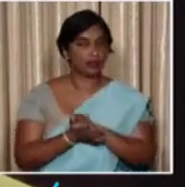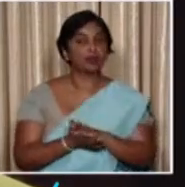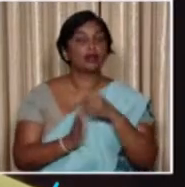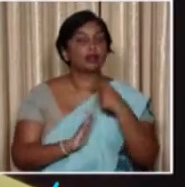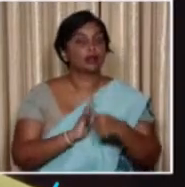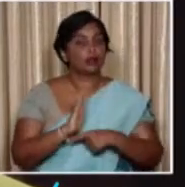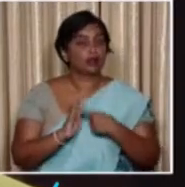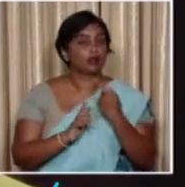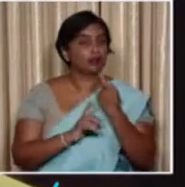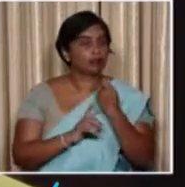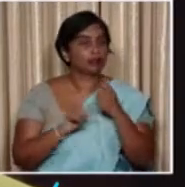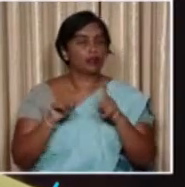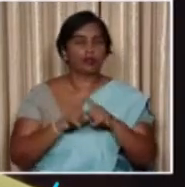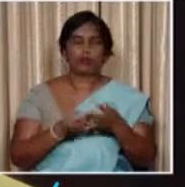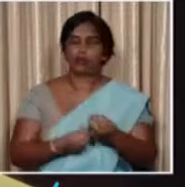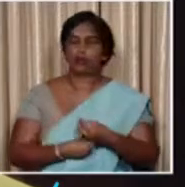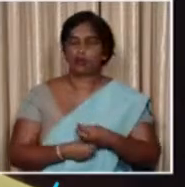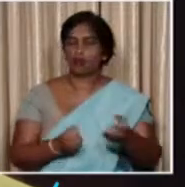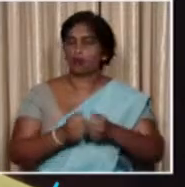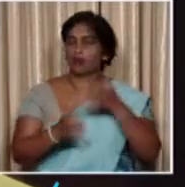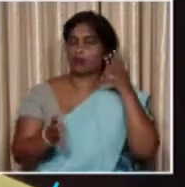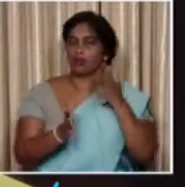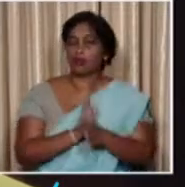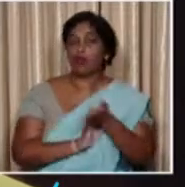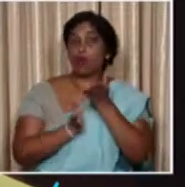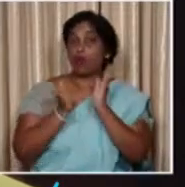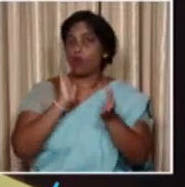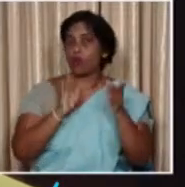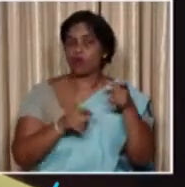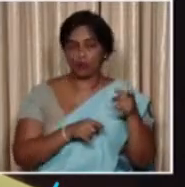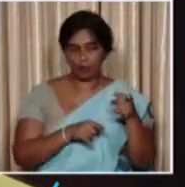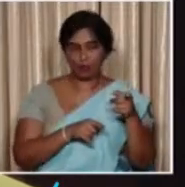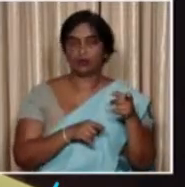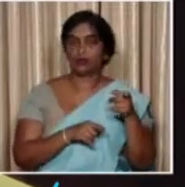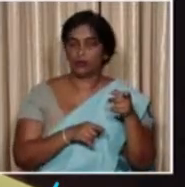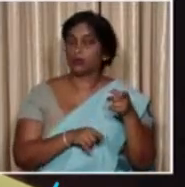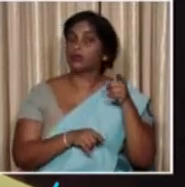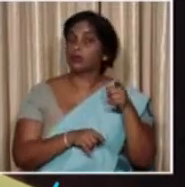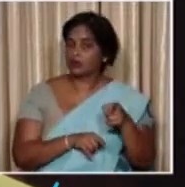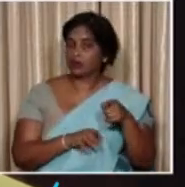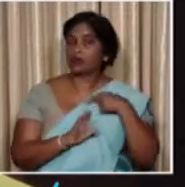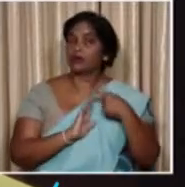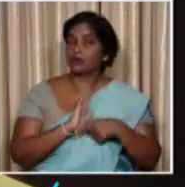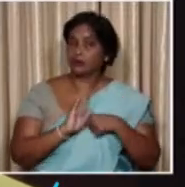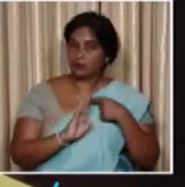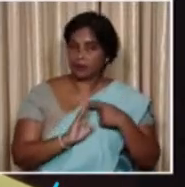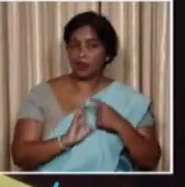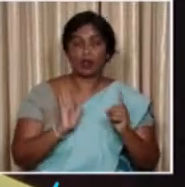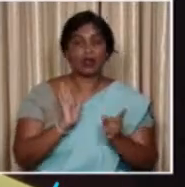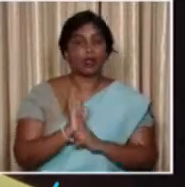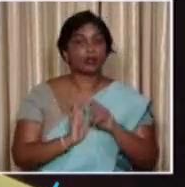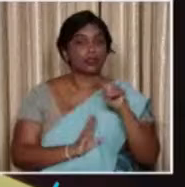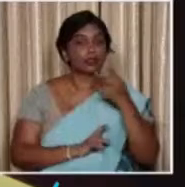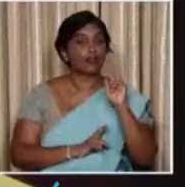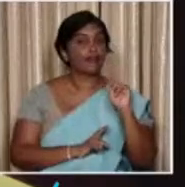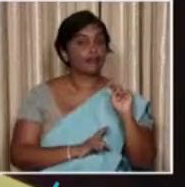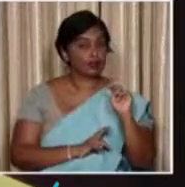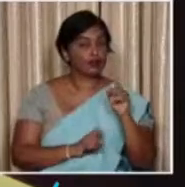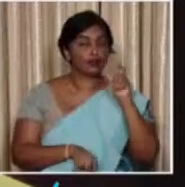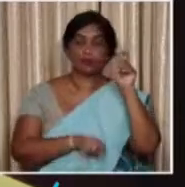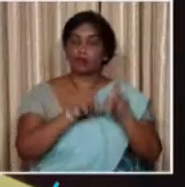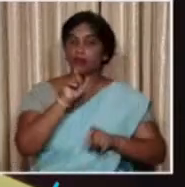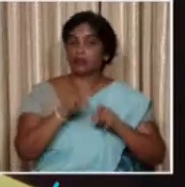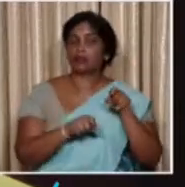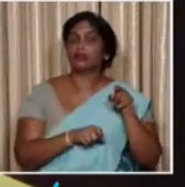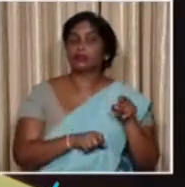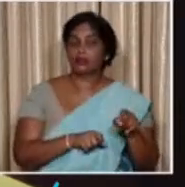රට ආර්ථික වශයෙන් විනාශ කරේ, බංකොලොත් කරේ කවුද කියන කාරණාව. මේ තුළින් මේ රටේ ලක්ෂ 220කට ආසන්න